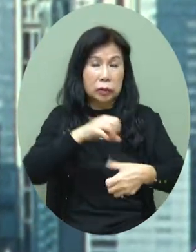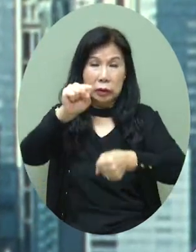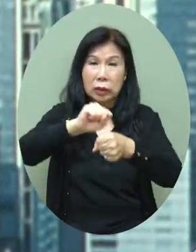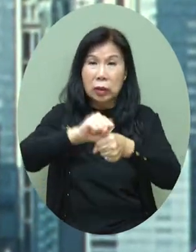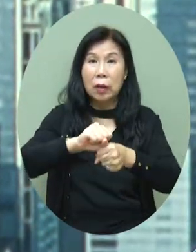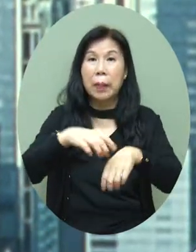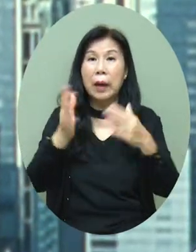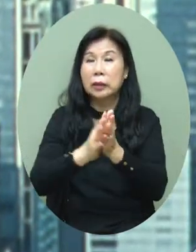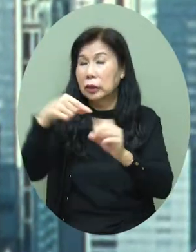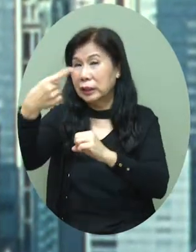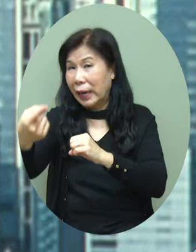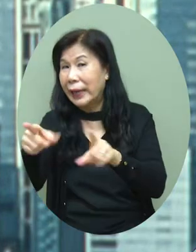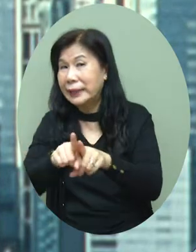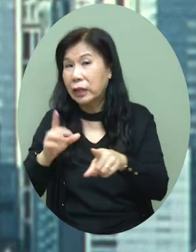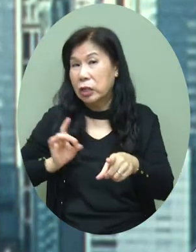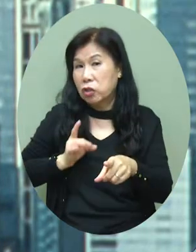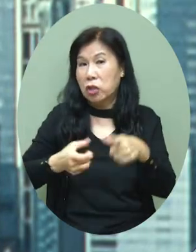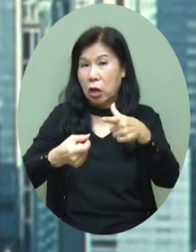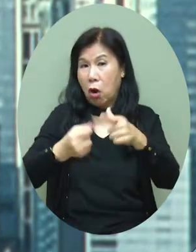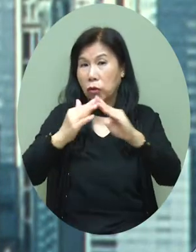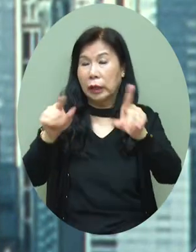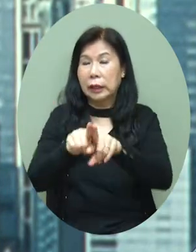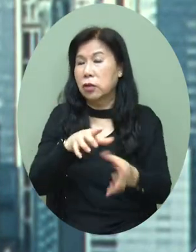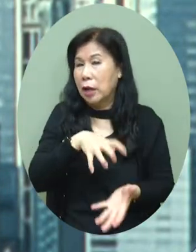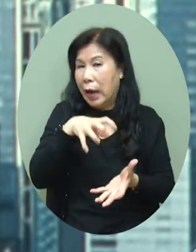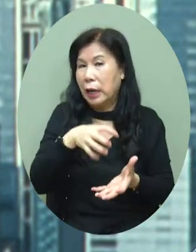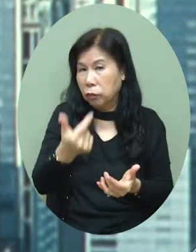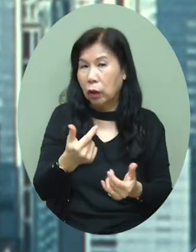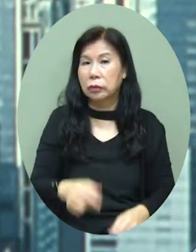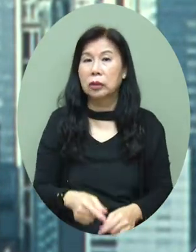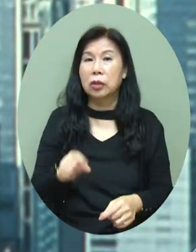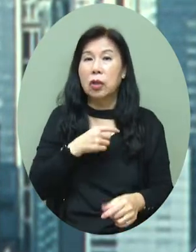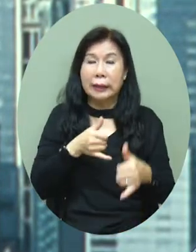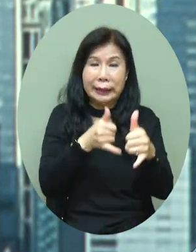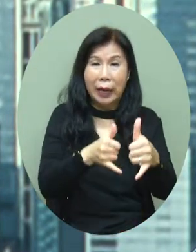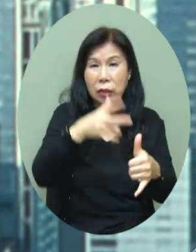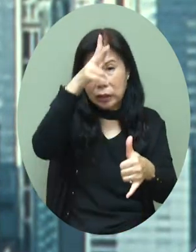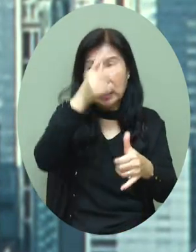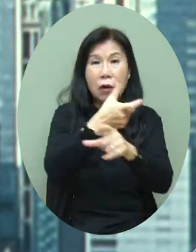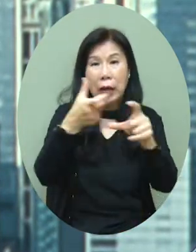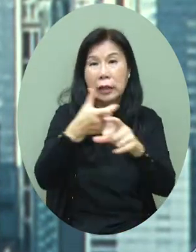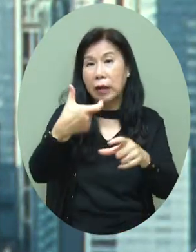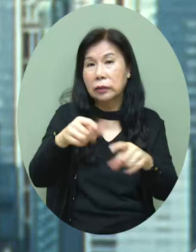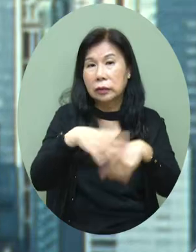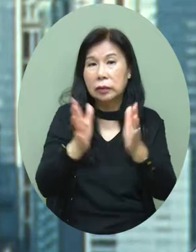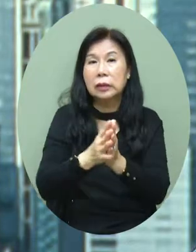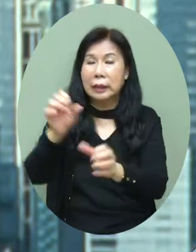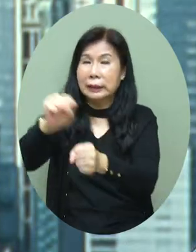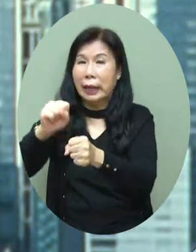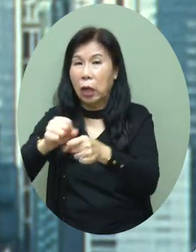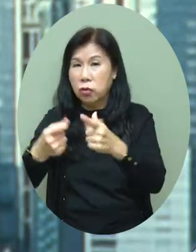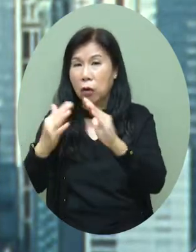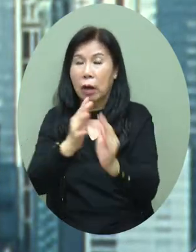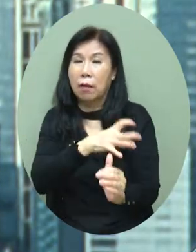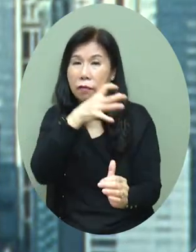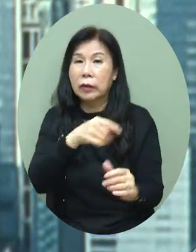加薪會令到其他嘅企業都有個壓力，咁其實可能要追隨政府嘅薪酬水平，咁加重企業嘅負擔。咁